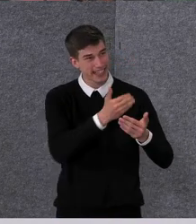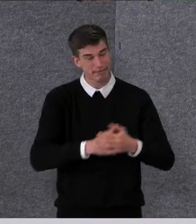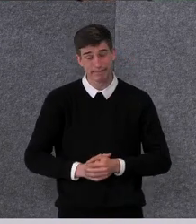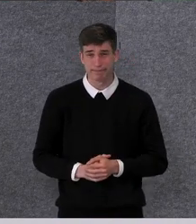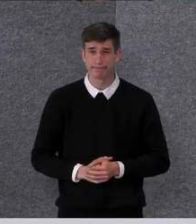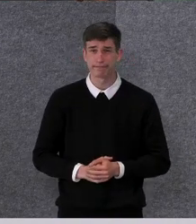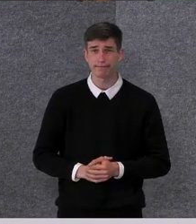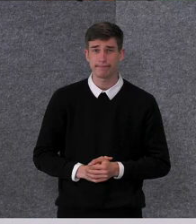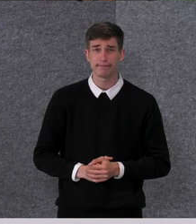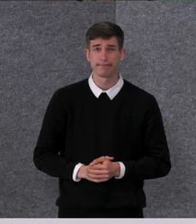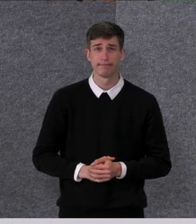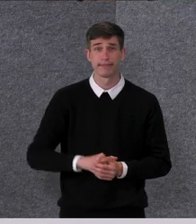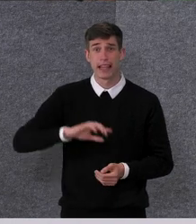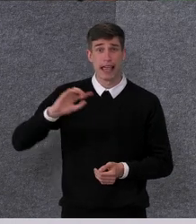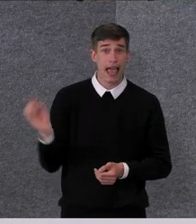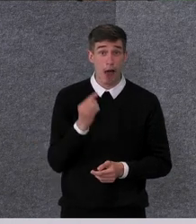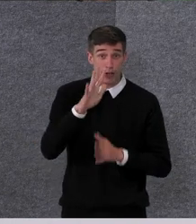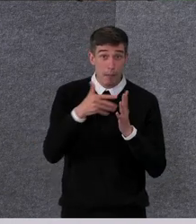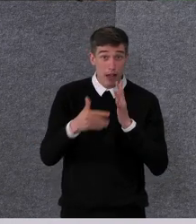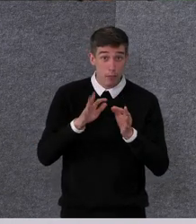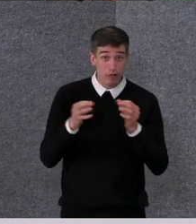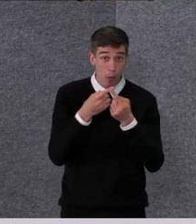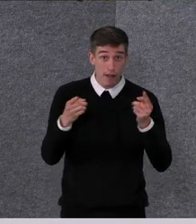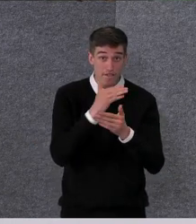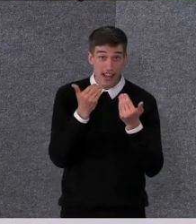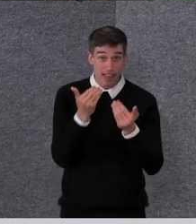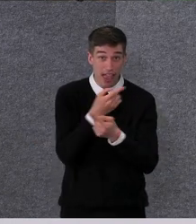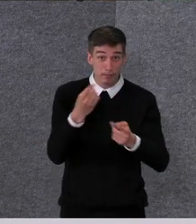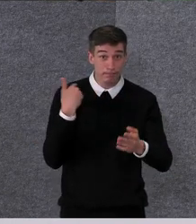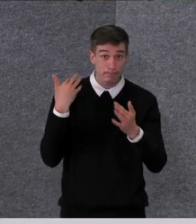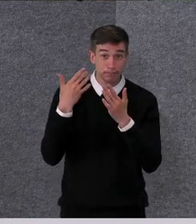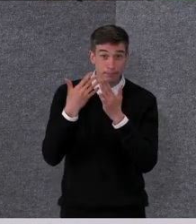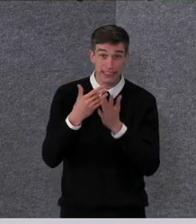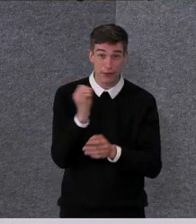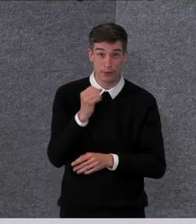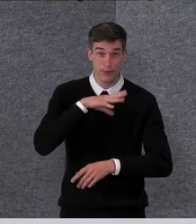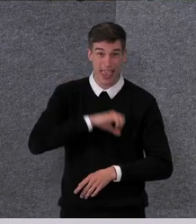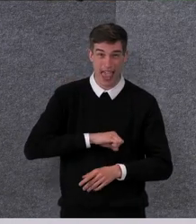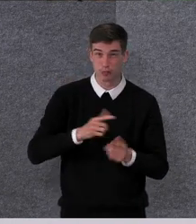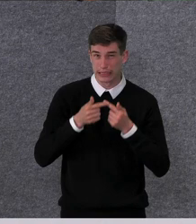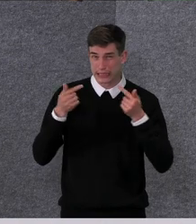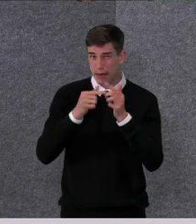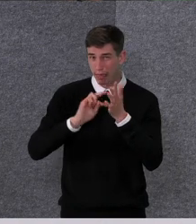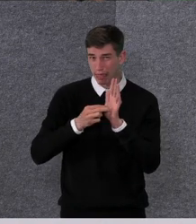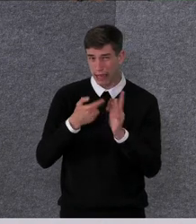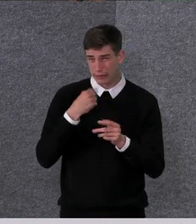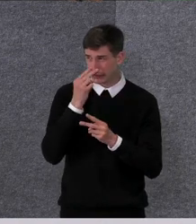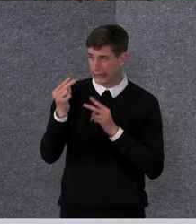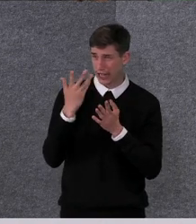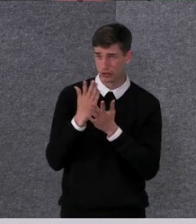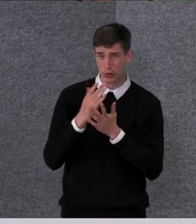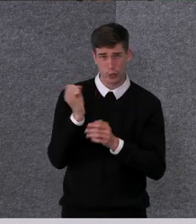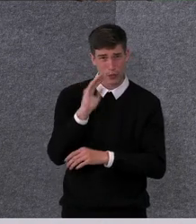dann natürlich ein ganz, ganz dickes Dank an unsere GebärdensprachdolmetscherInnen, an das wundervolle LGS-Team, das hier schon sehr, sehr müde sitzt,